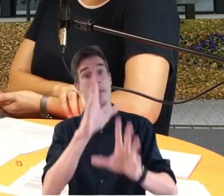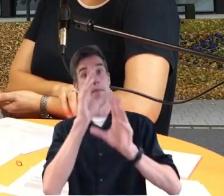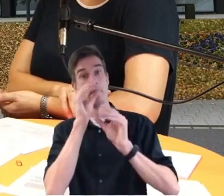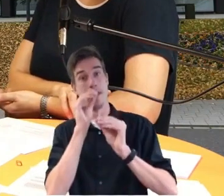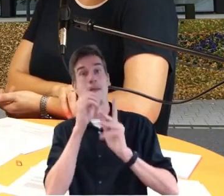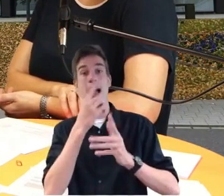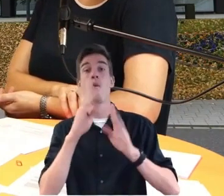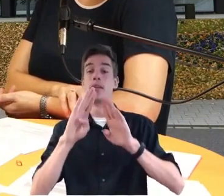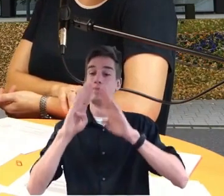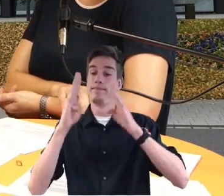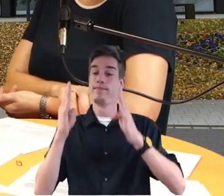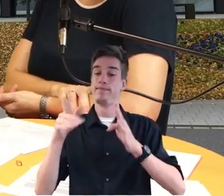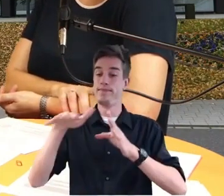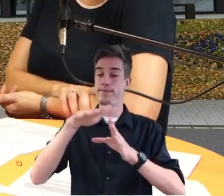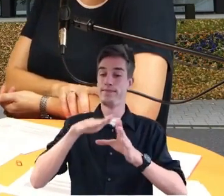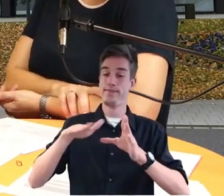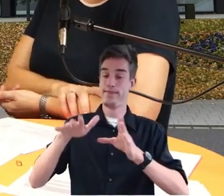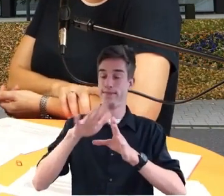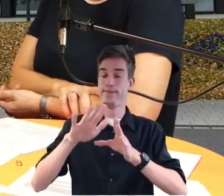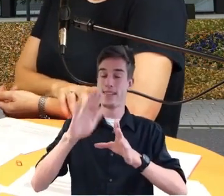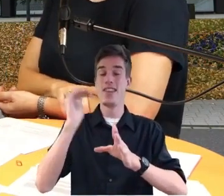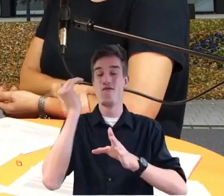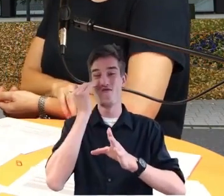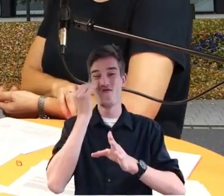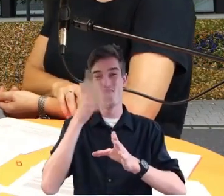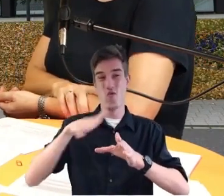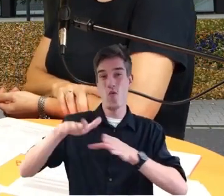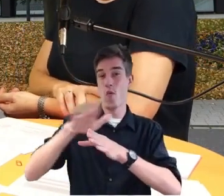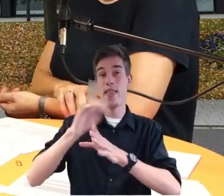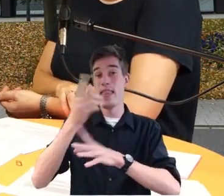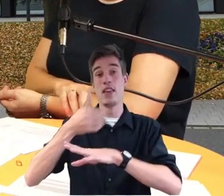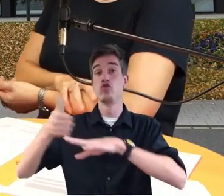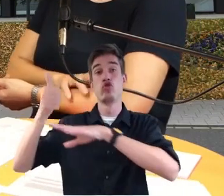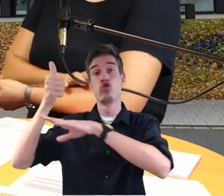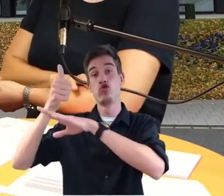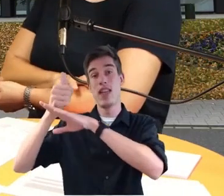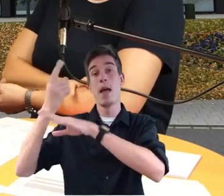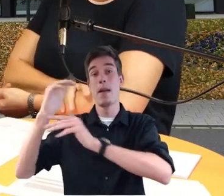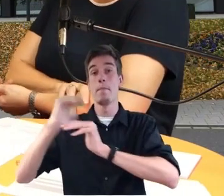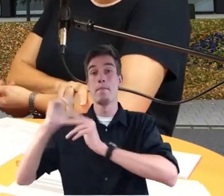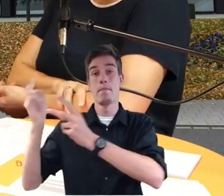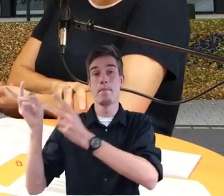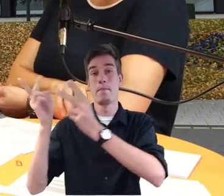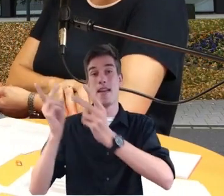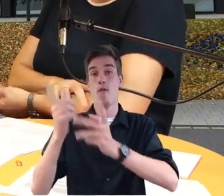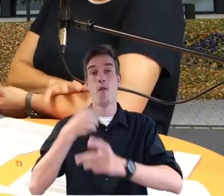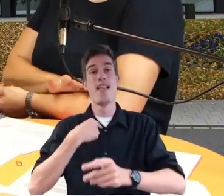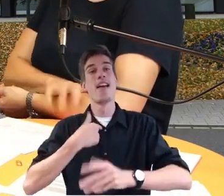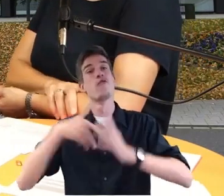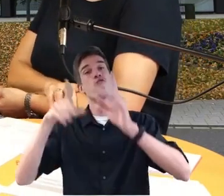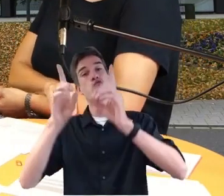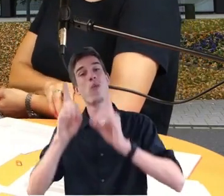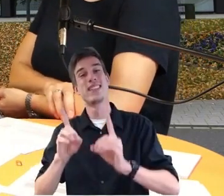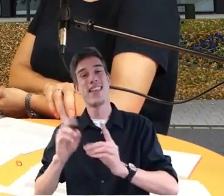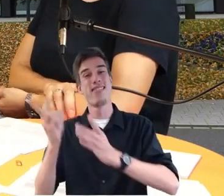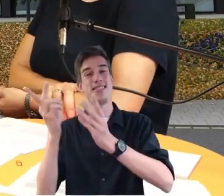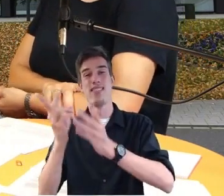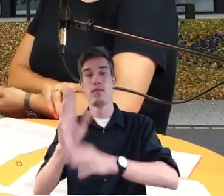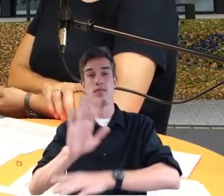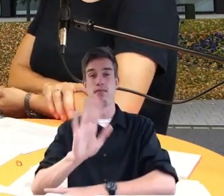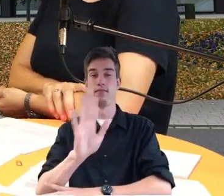unterkunfts häusern meint also weder die stäbe legen sich in die betten doch unsere dozenten sondern